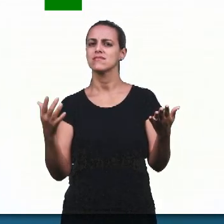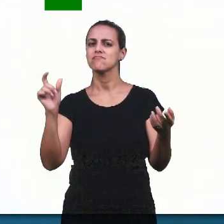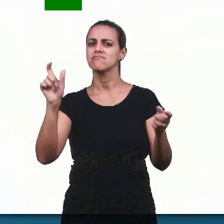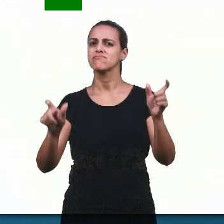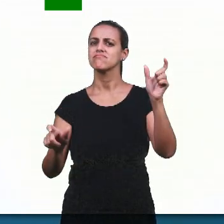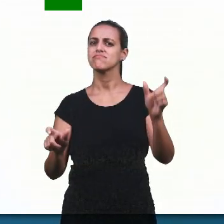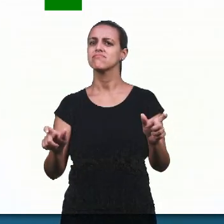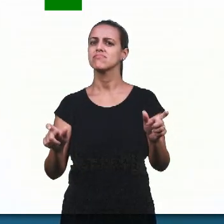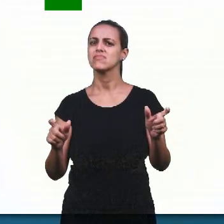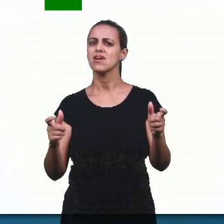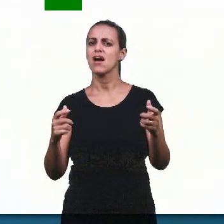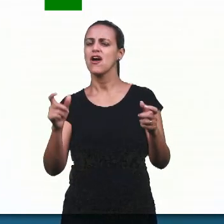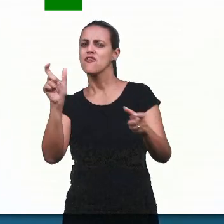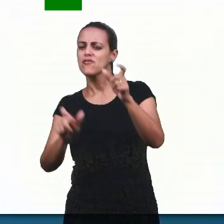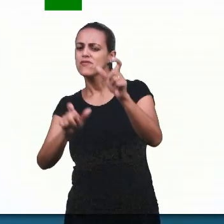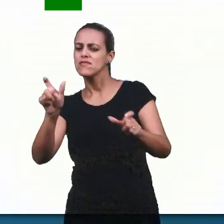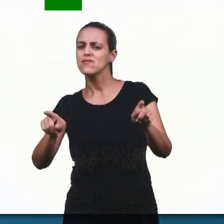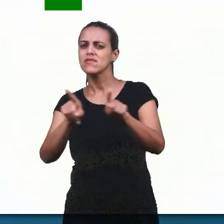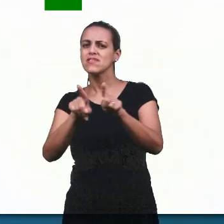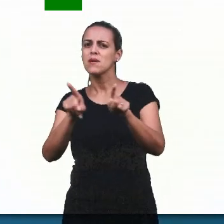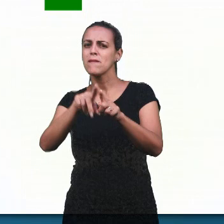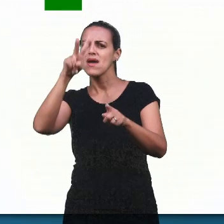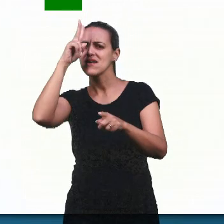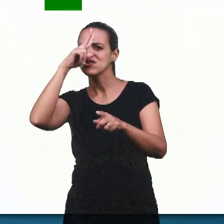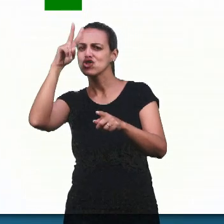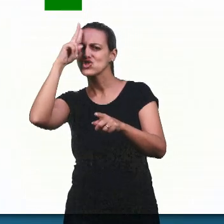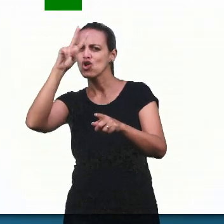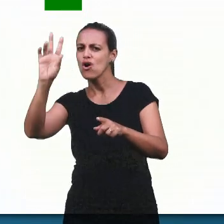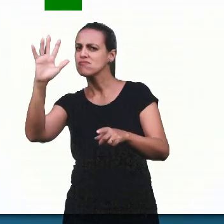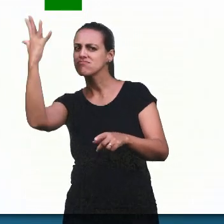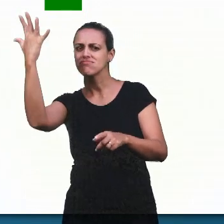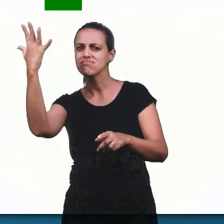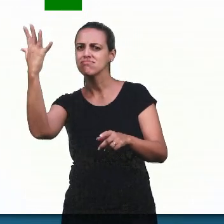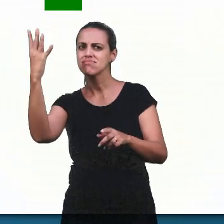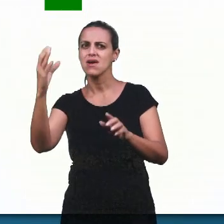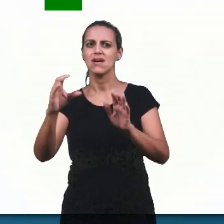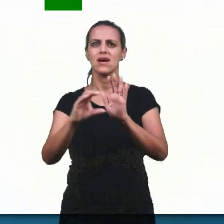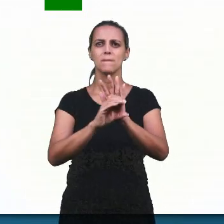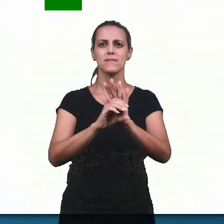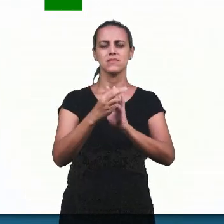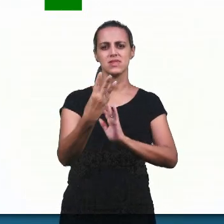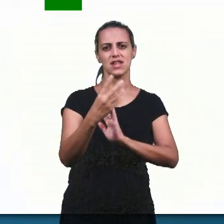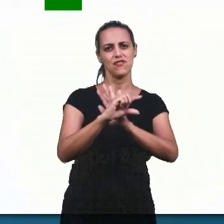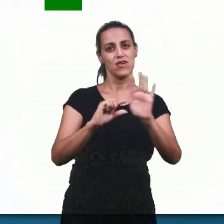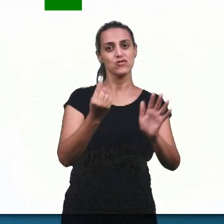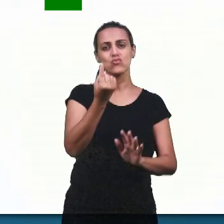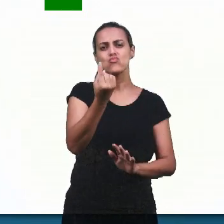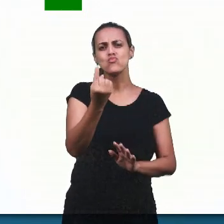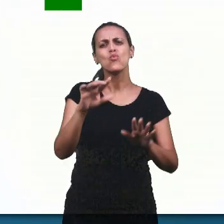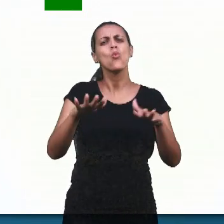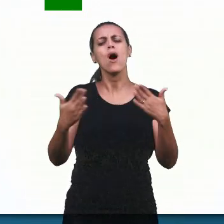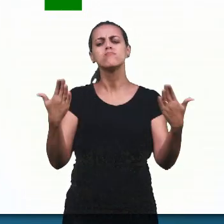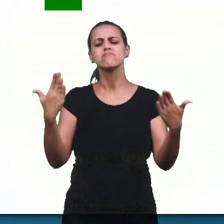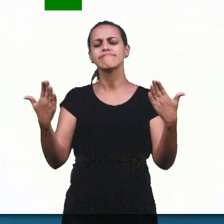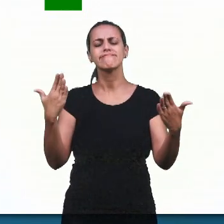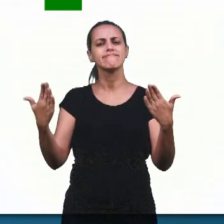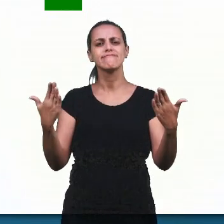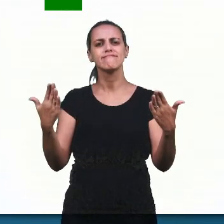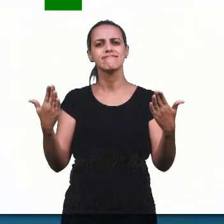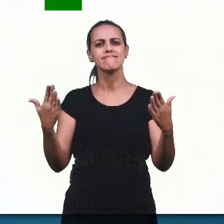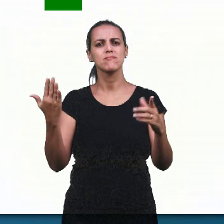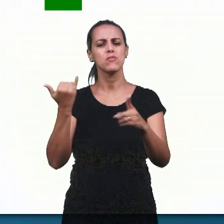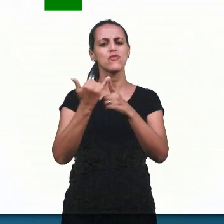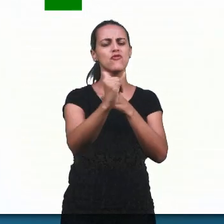entre les figures et faits historiques dans le chapitre 3, verset 1? Quelle est la relation prophétique qui est liée à l'Église,